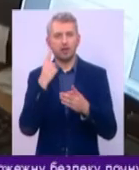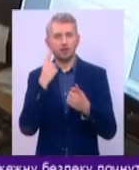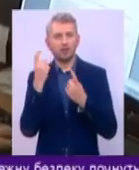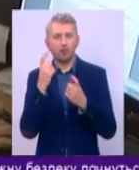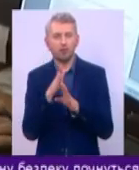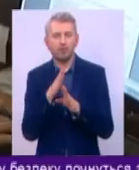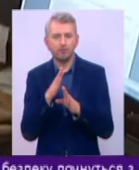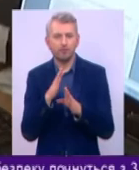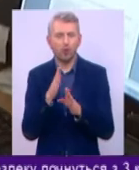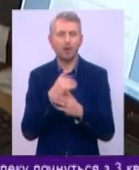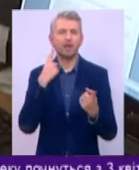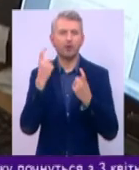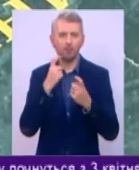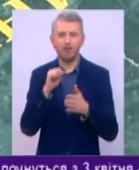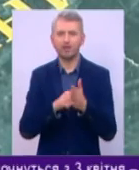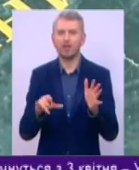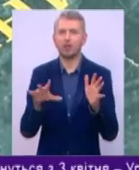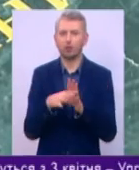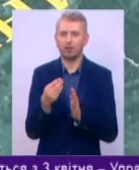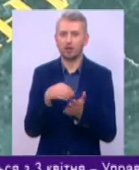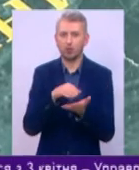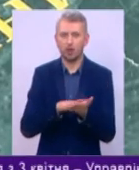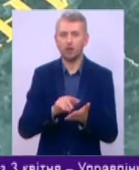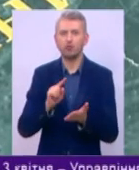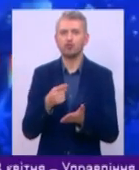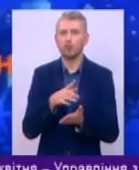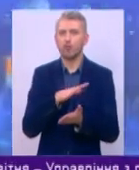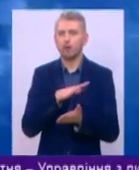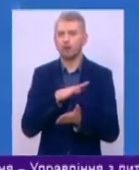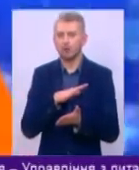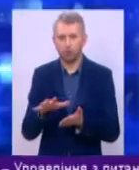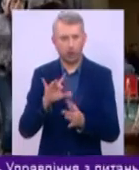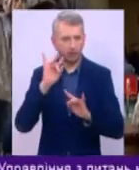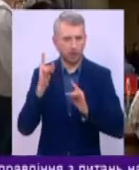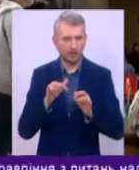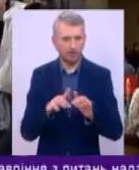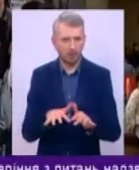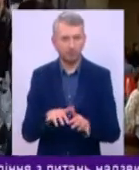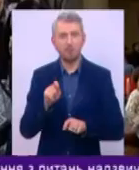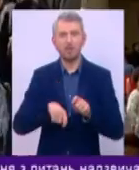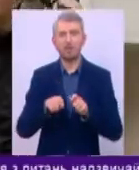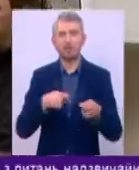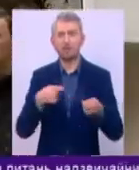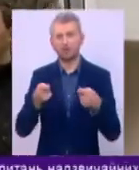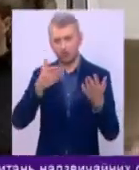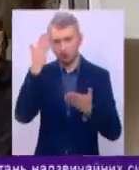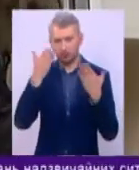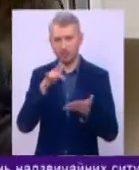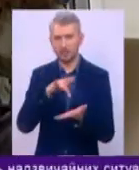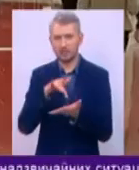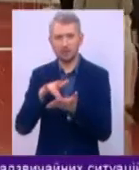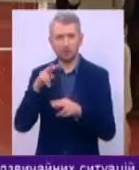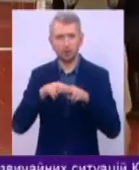після оприлюднення шокуючих статків так і не було резонансних справ? І, власне, перевірки торговельно-розважальних